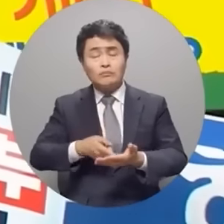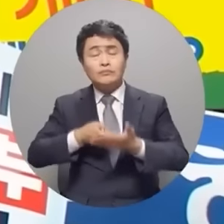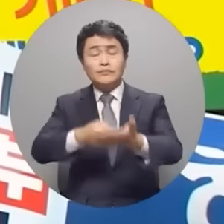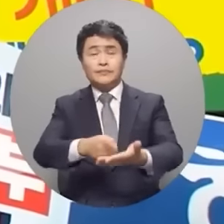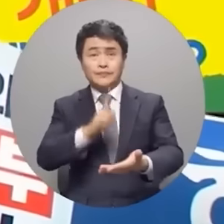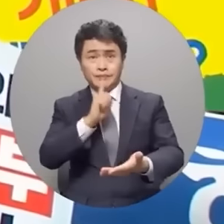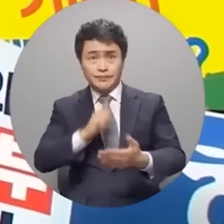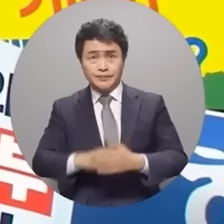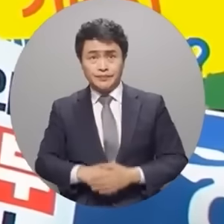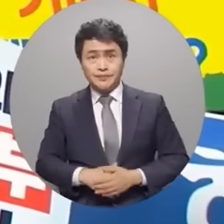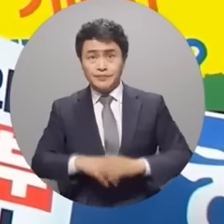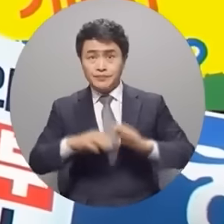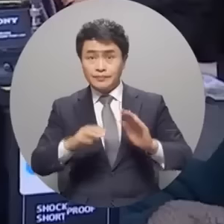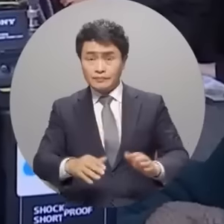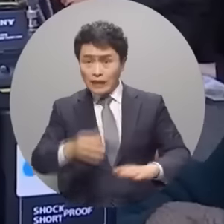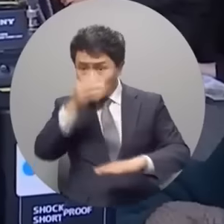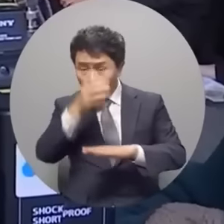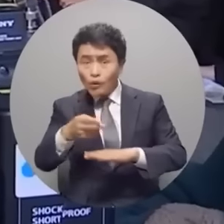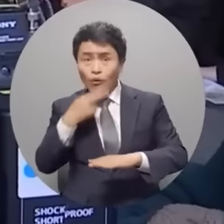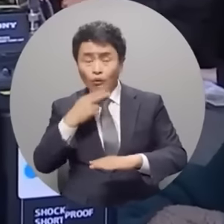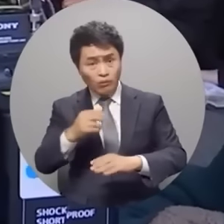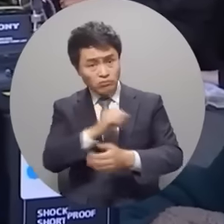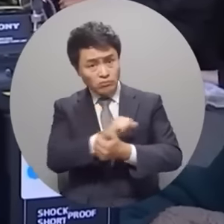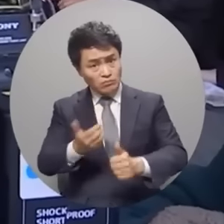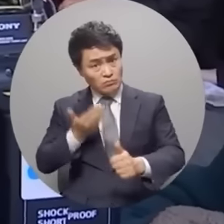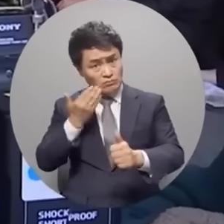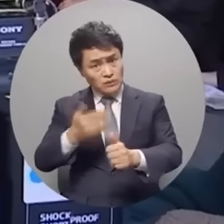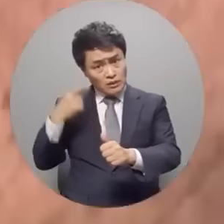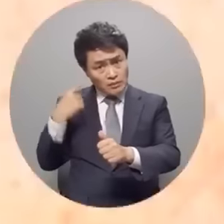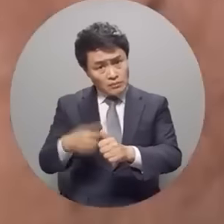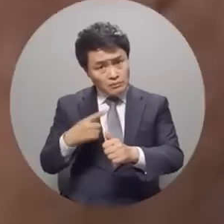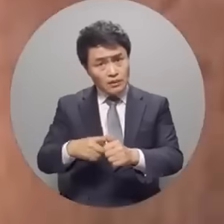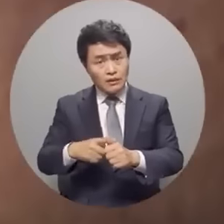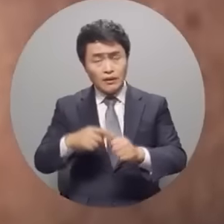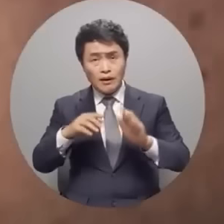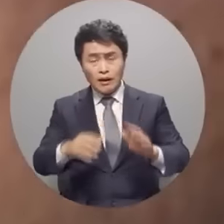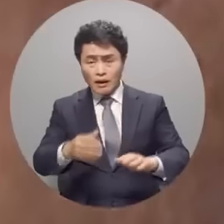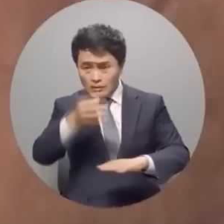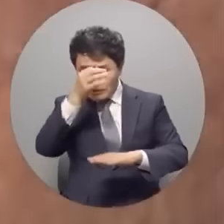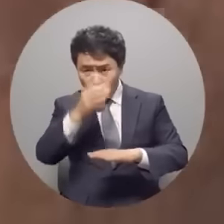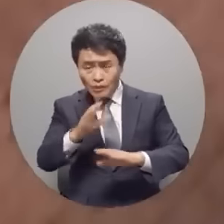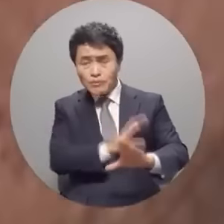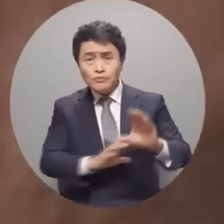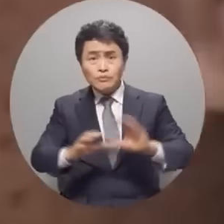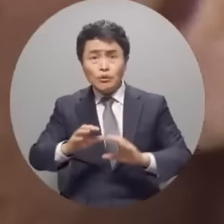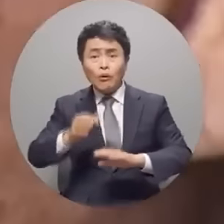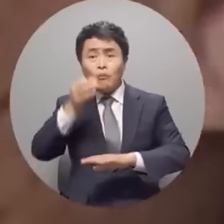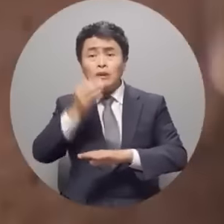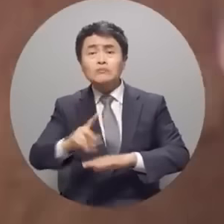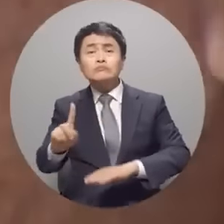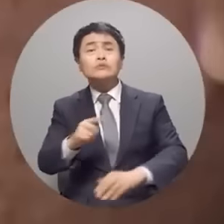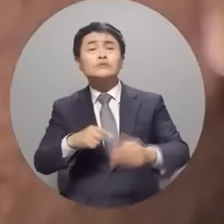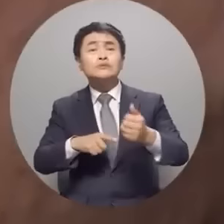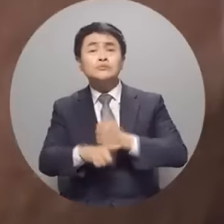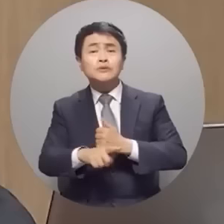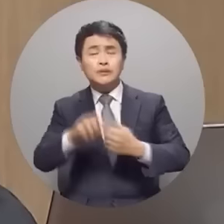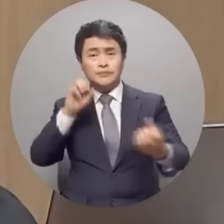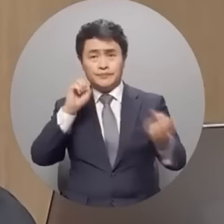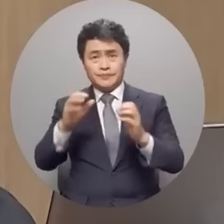내놨습니다. 사과도 없는데 면죄부를 주냐는 비판 여론엔 사과 한 번 더 받는 게 무슨 의미냐고